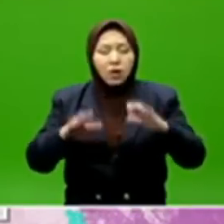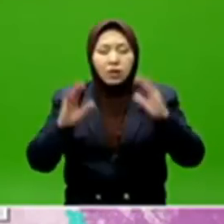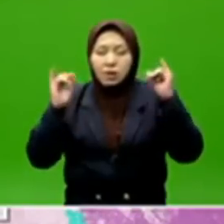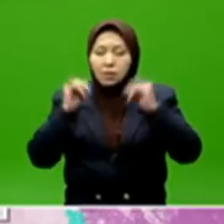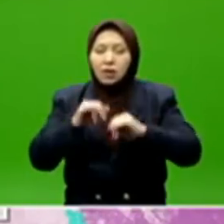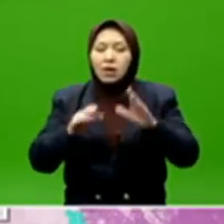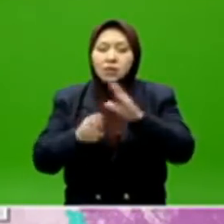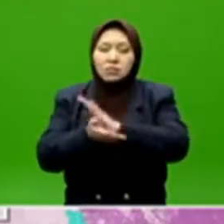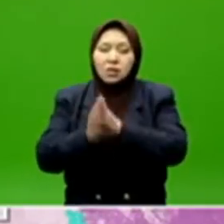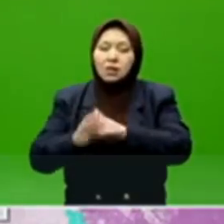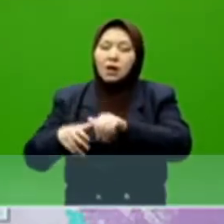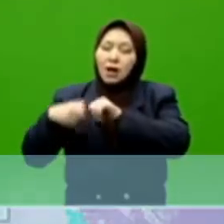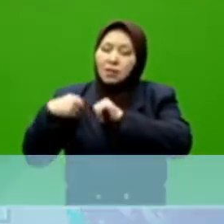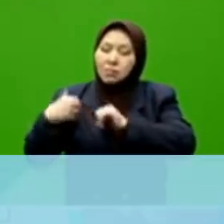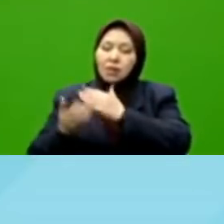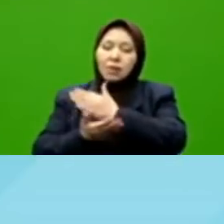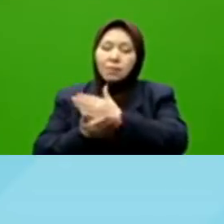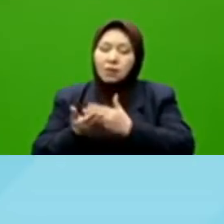فاجعل أفئدة